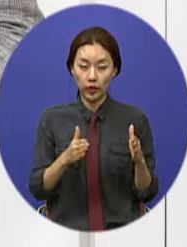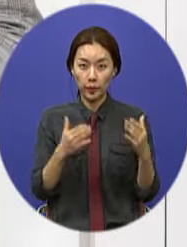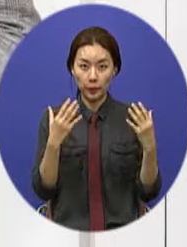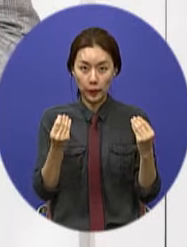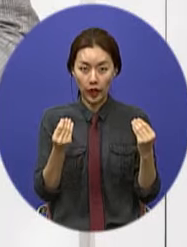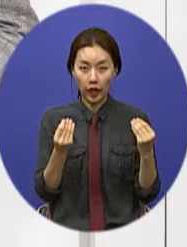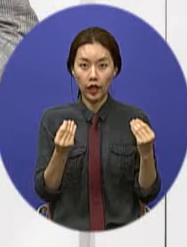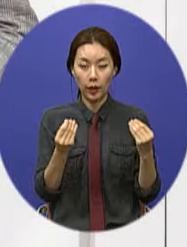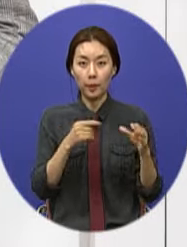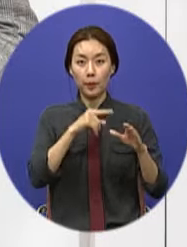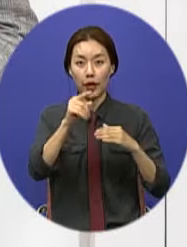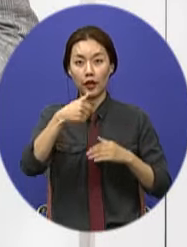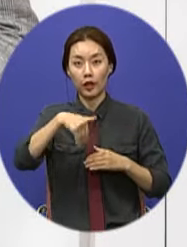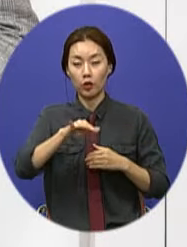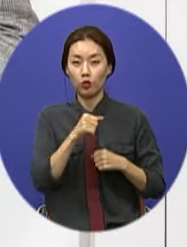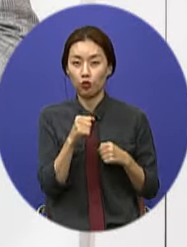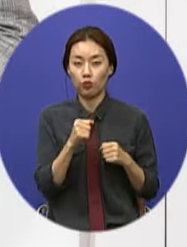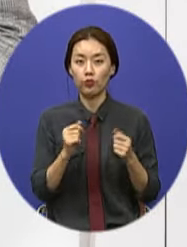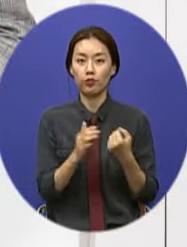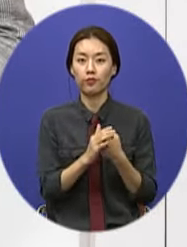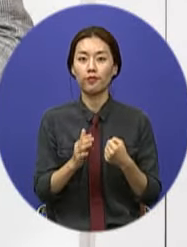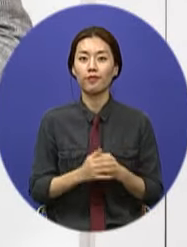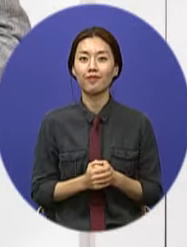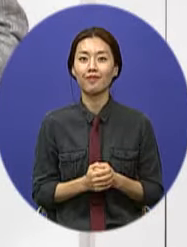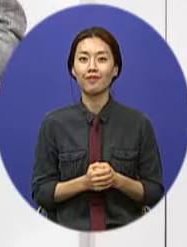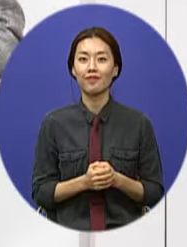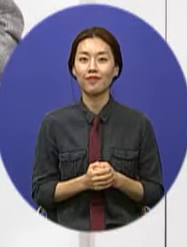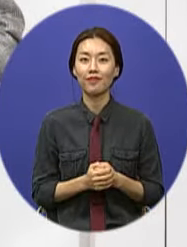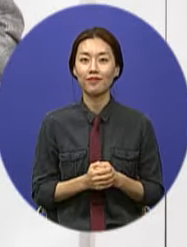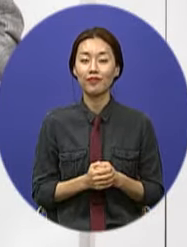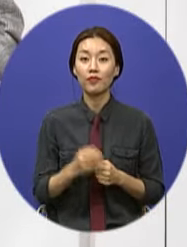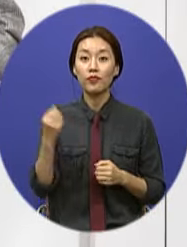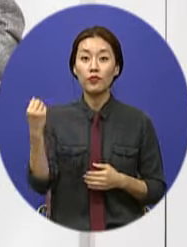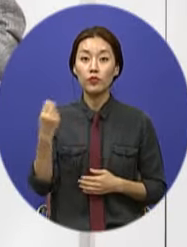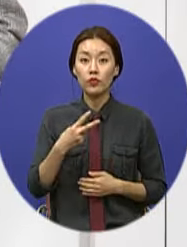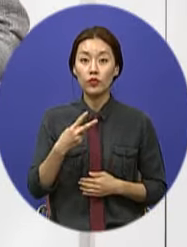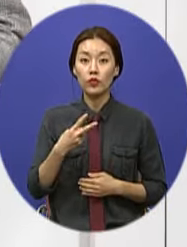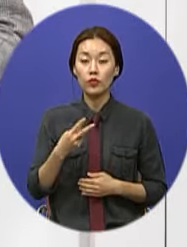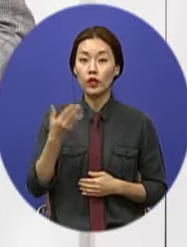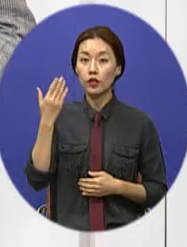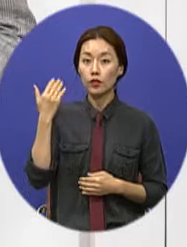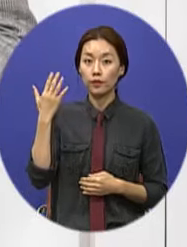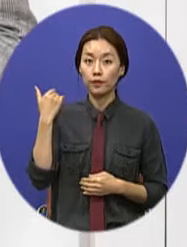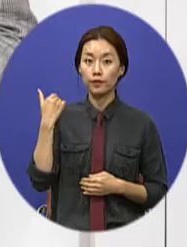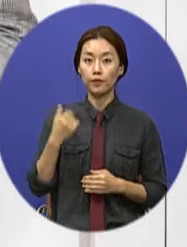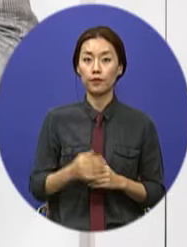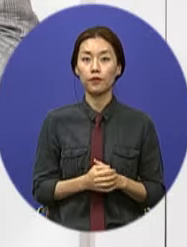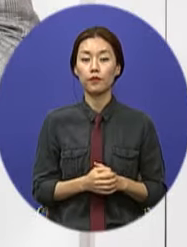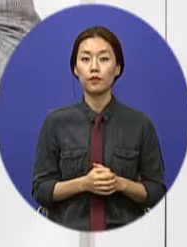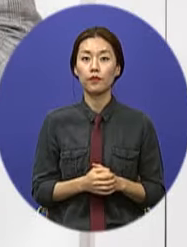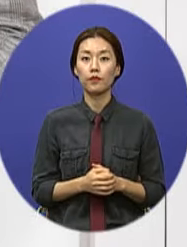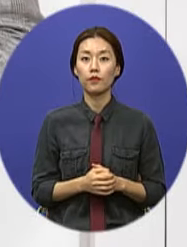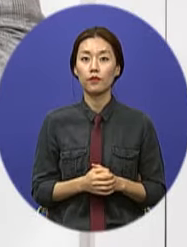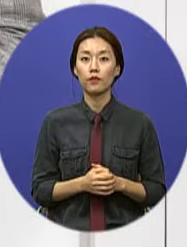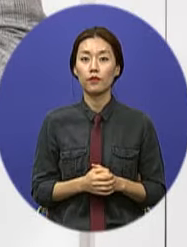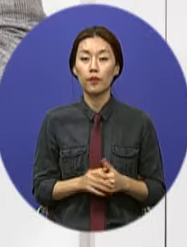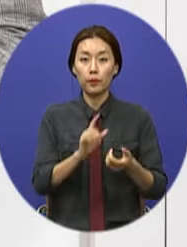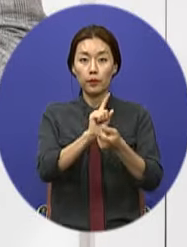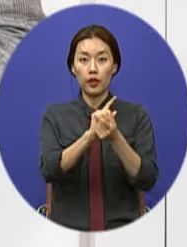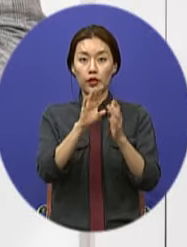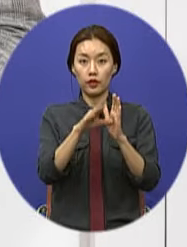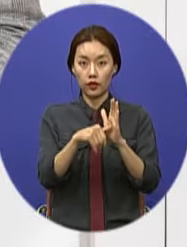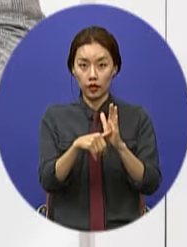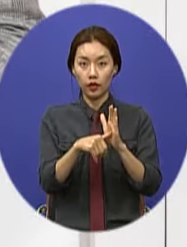단단히 하셔가 나가 다니셔야 돼, 이제 추우니까. 네. 예. 그리고 뭐, 지난번에 그 만났을